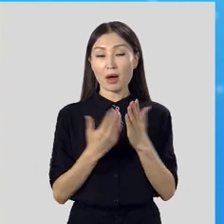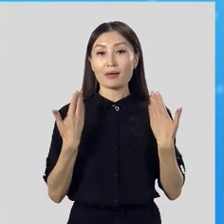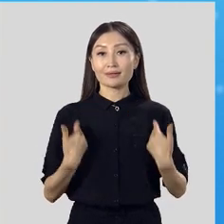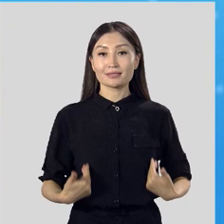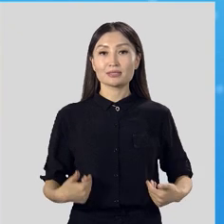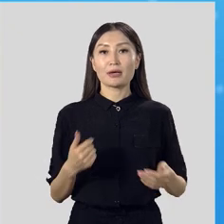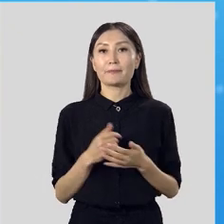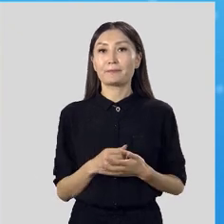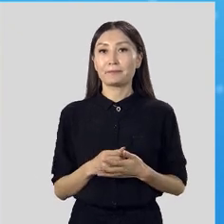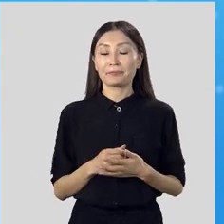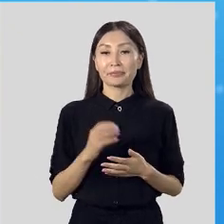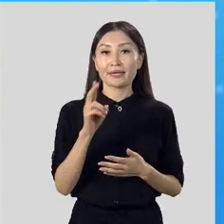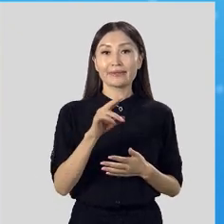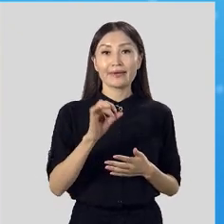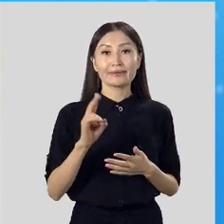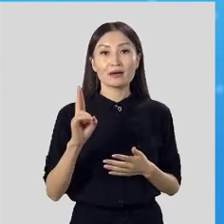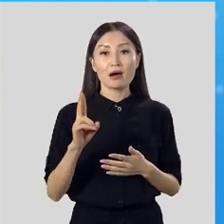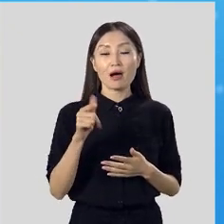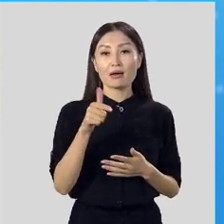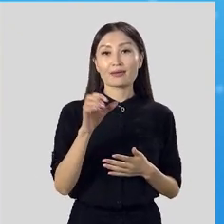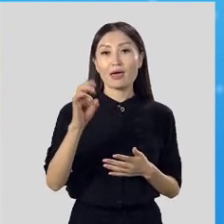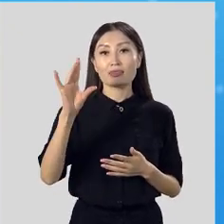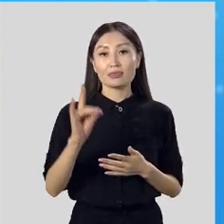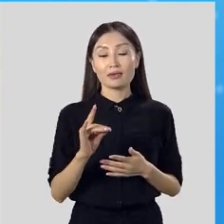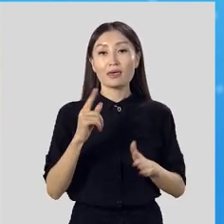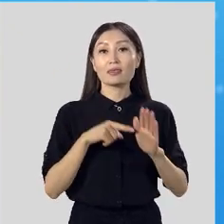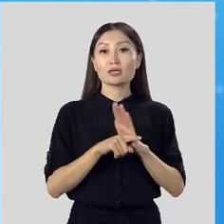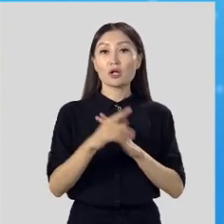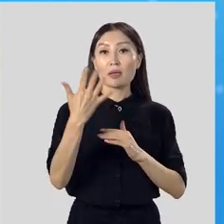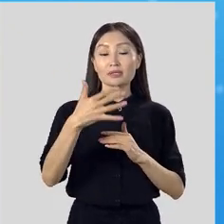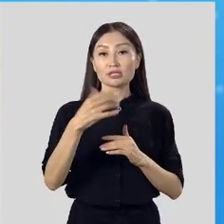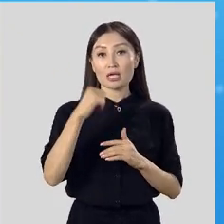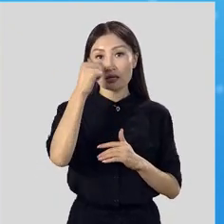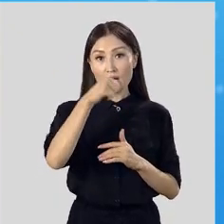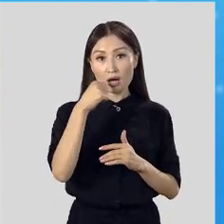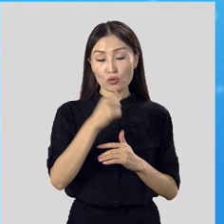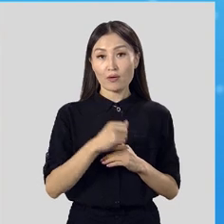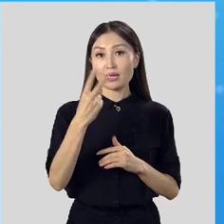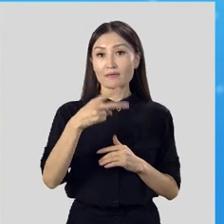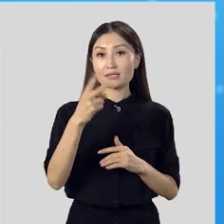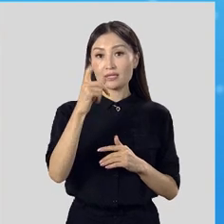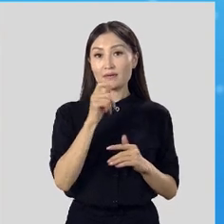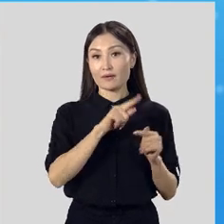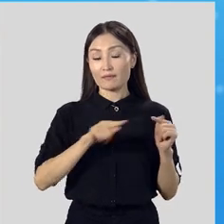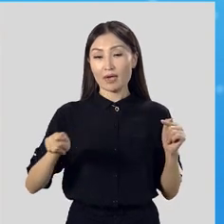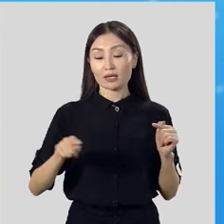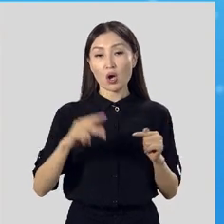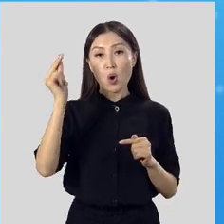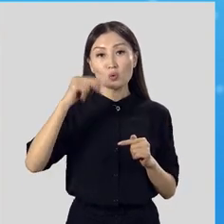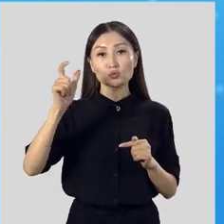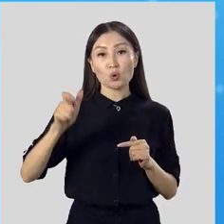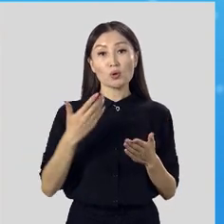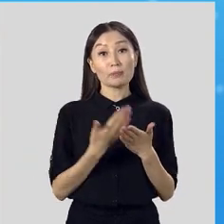организма. ДНК и гены. К началу 50-х годов в 20 веке